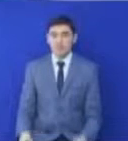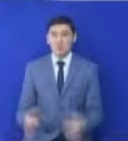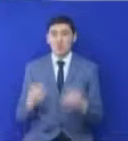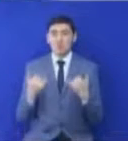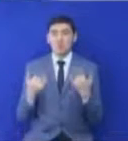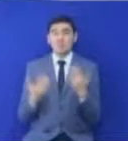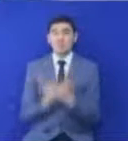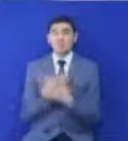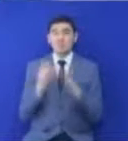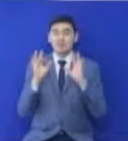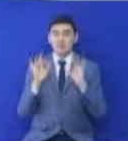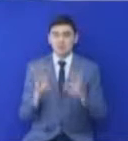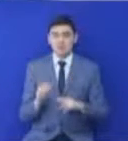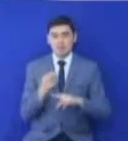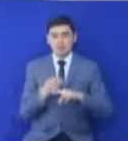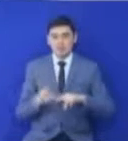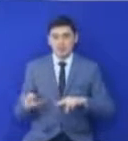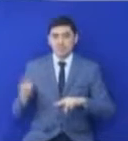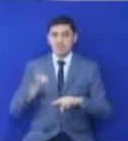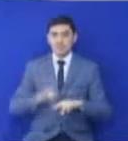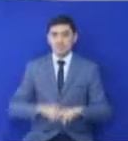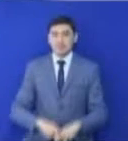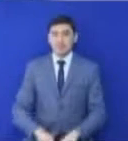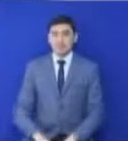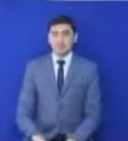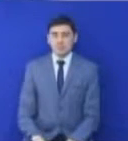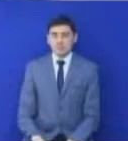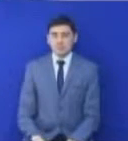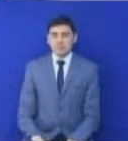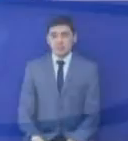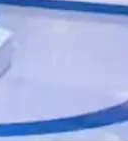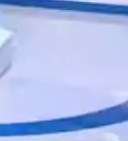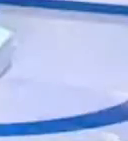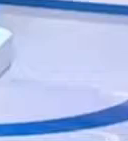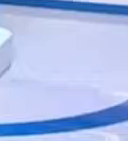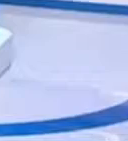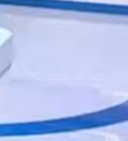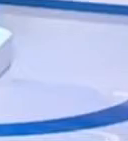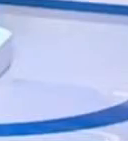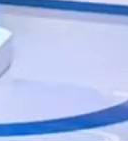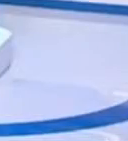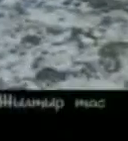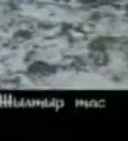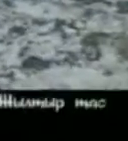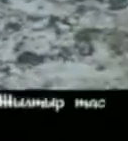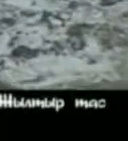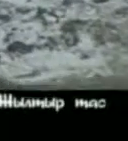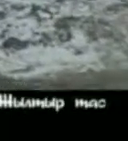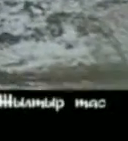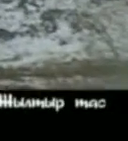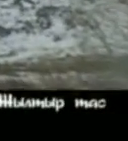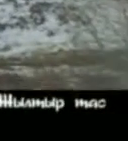Бүгінге осы. Демалыс күндеріңіз жақсы өтсін. Жағымды жаңалықтармен жолыққанша аман болыңыздар.